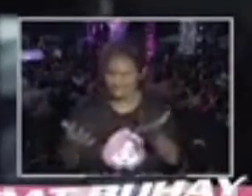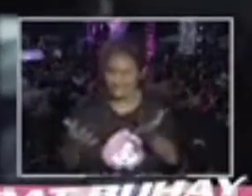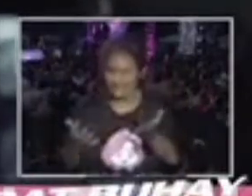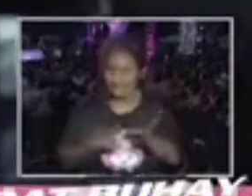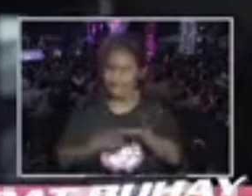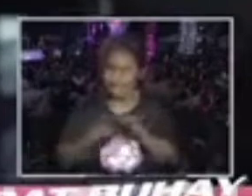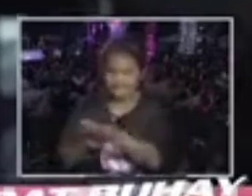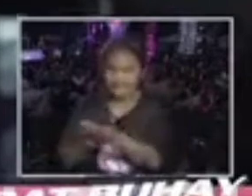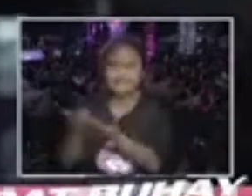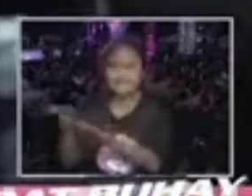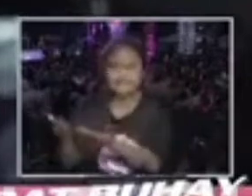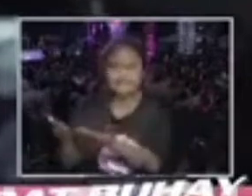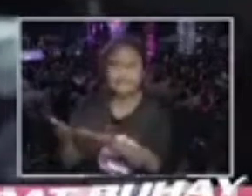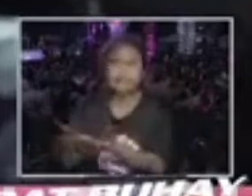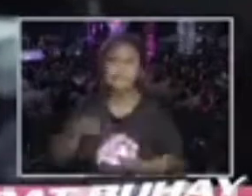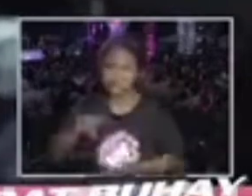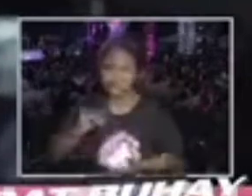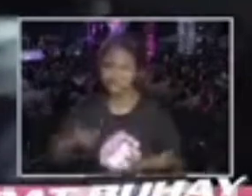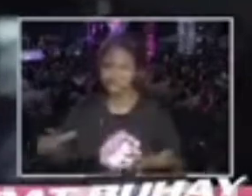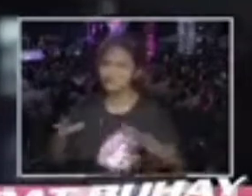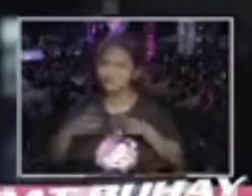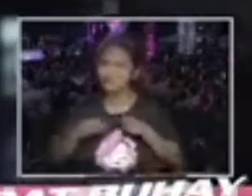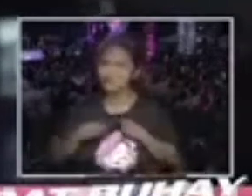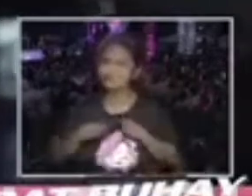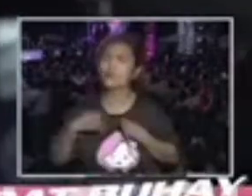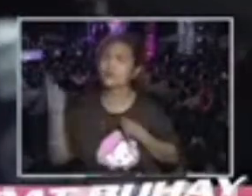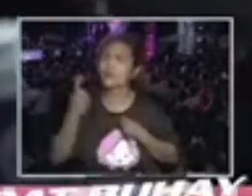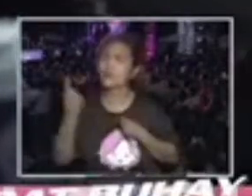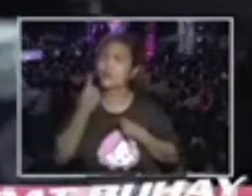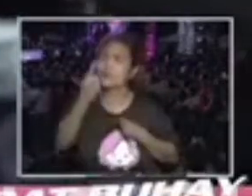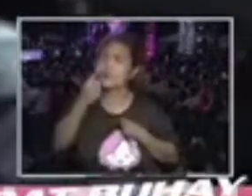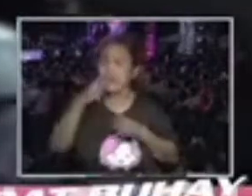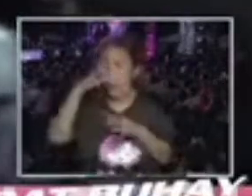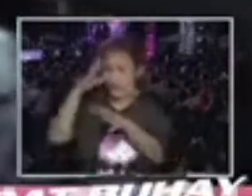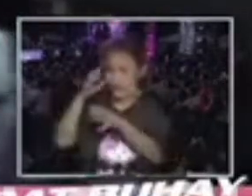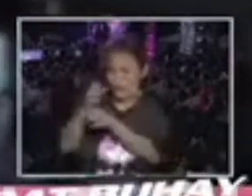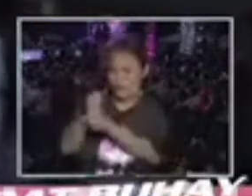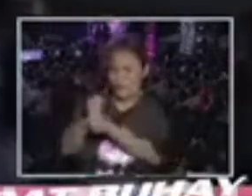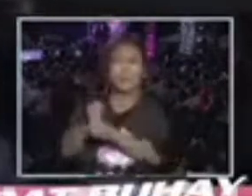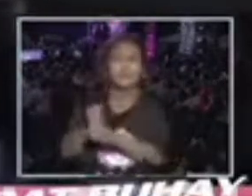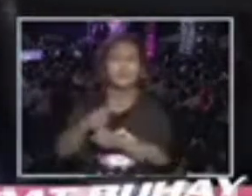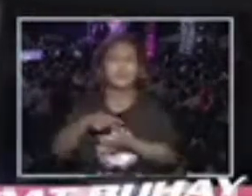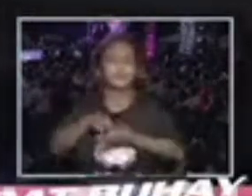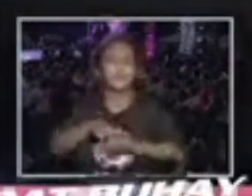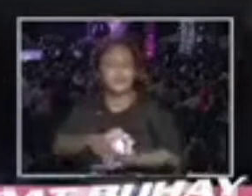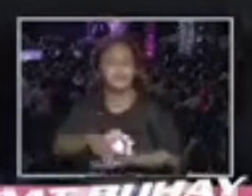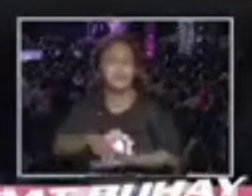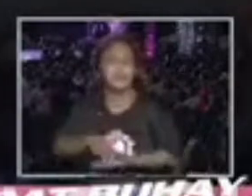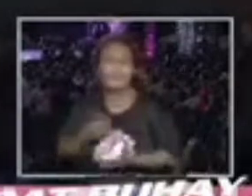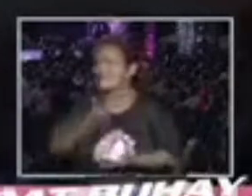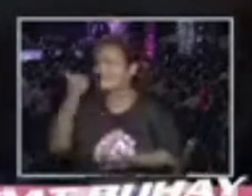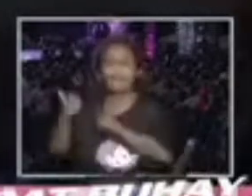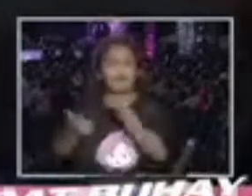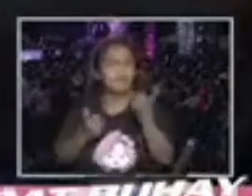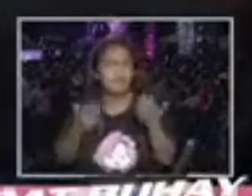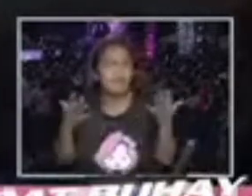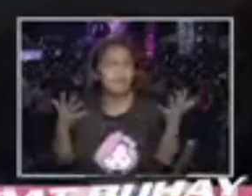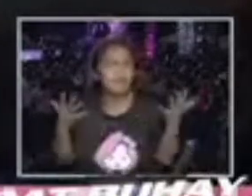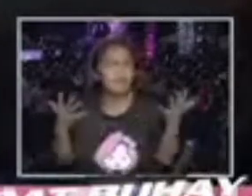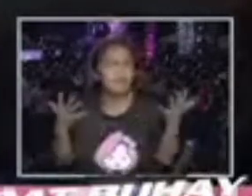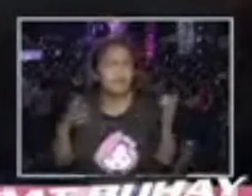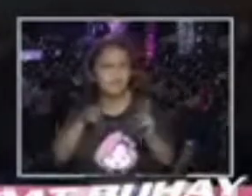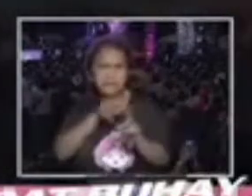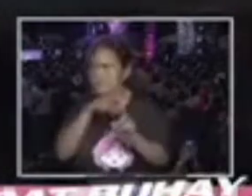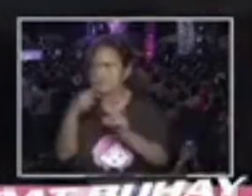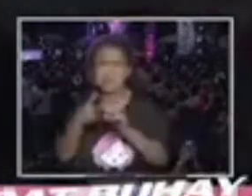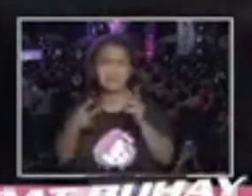Aaminin ko, tanging pananalig ang pinanghawakan ko. Walang survey